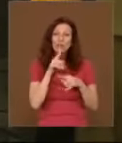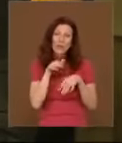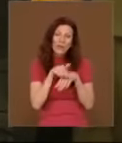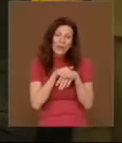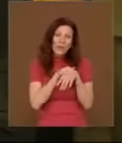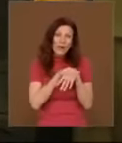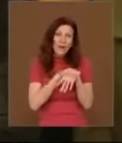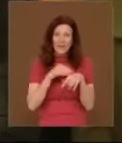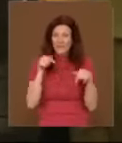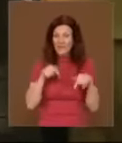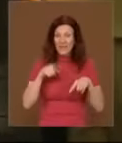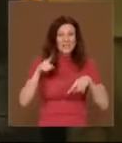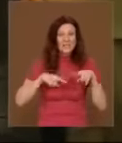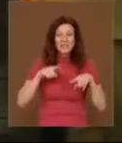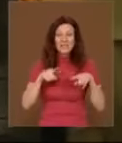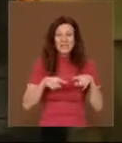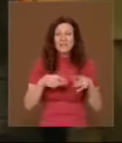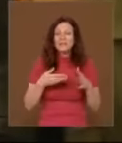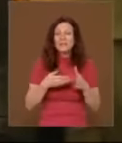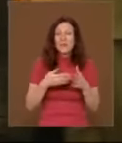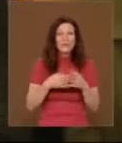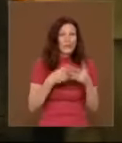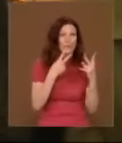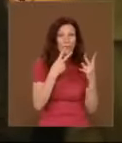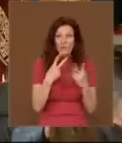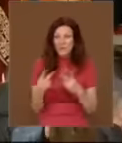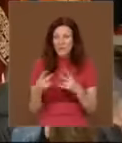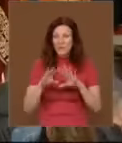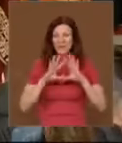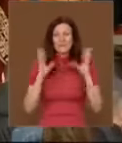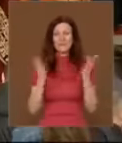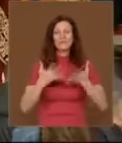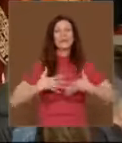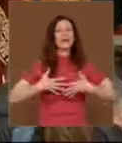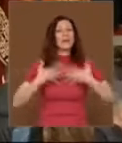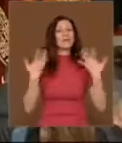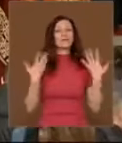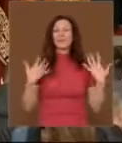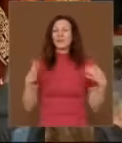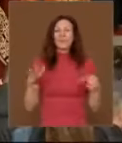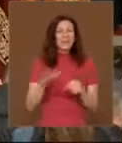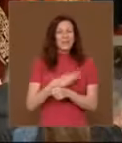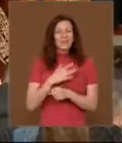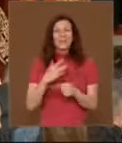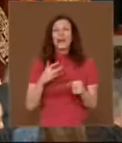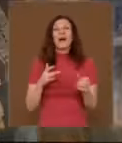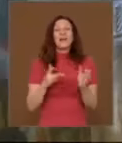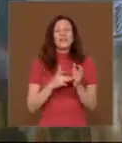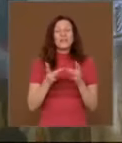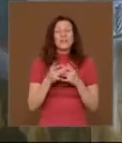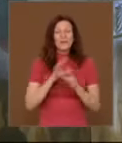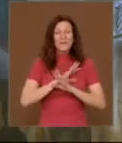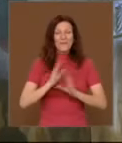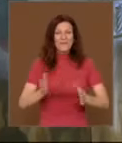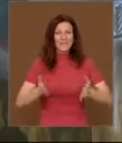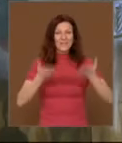днес, независимо от всичко, на което сме свидетели в света, радостта ни е пълна. Христовото възкресение